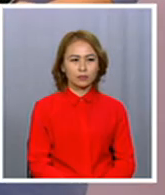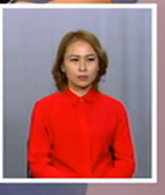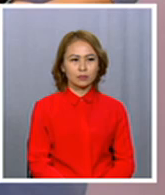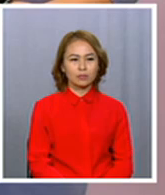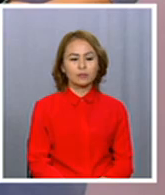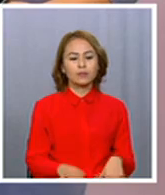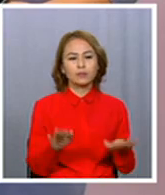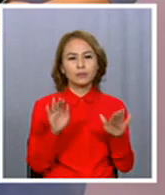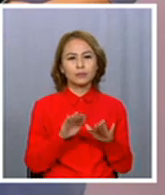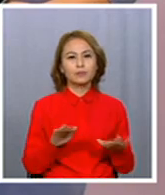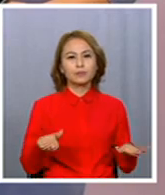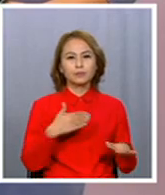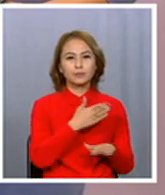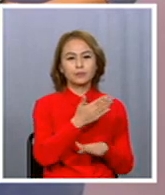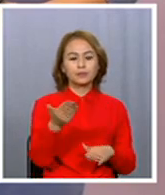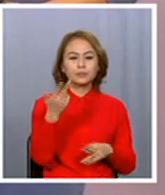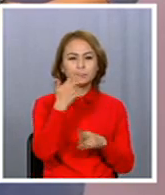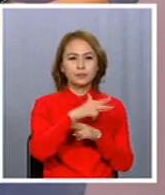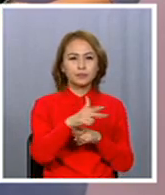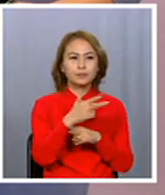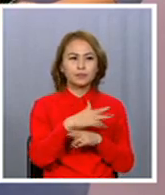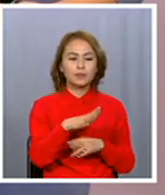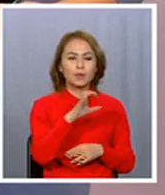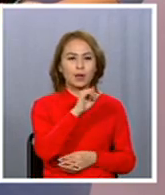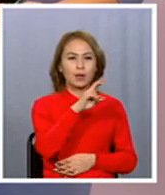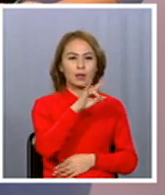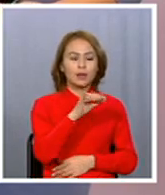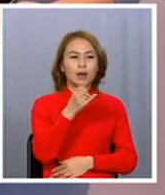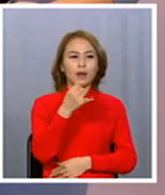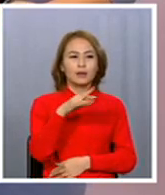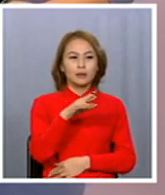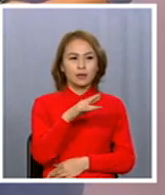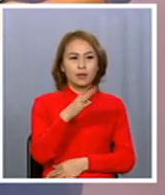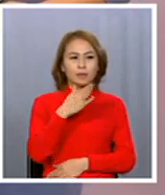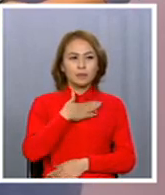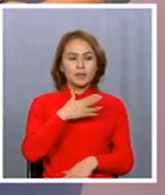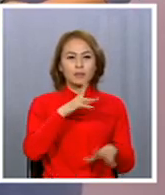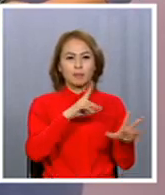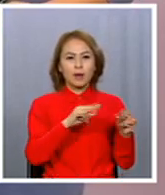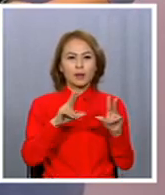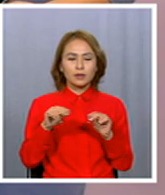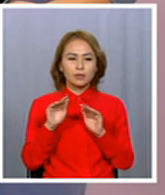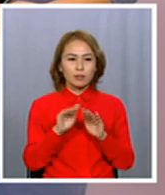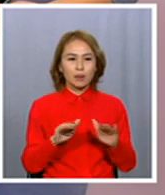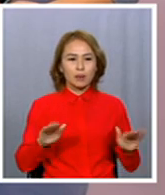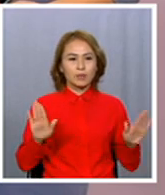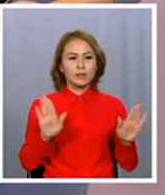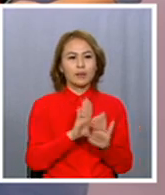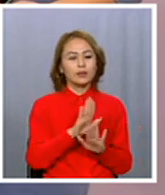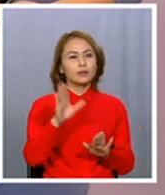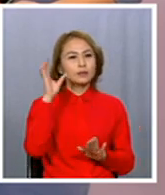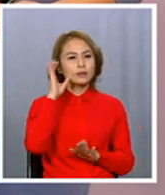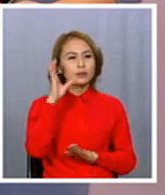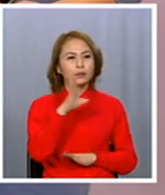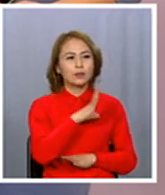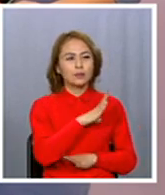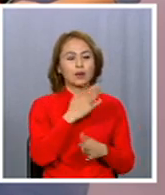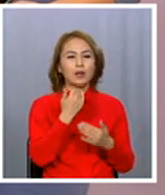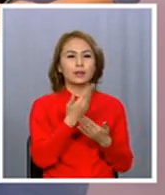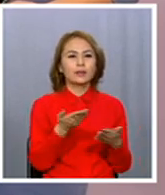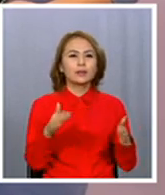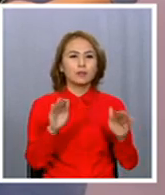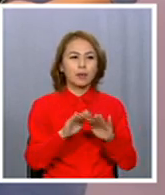Балалар, сендер бейне материалдан Әли мен Аяның «Біз бақытты баламыз» әнін тыңдадыңдар. Ал енді